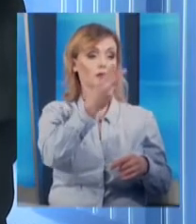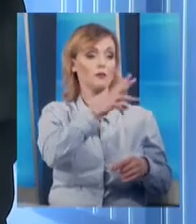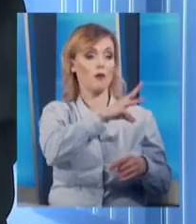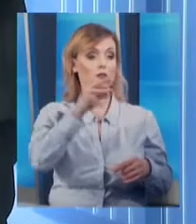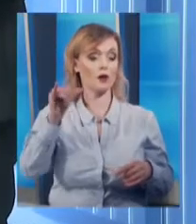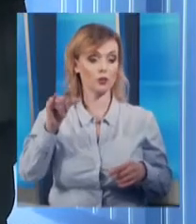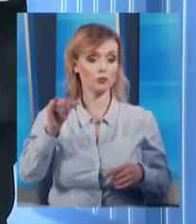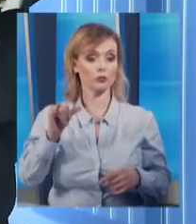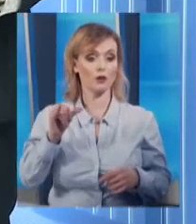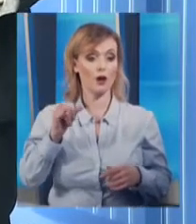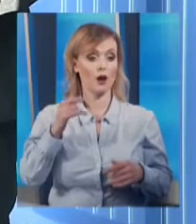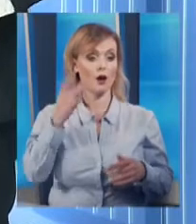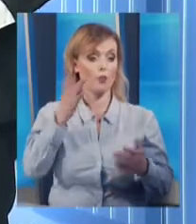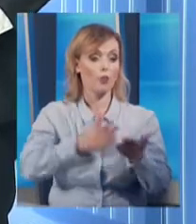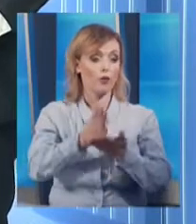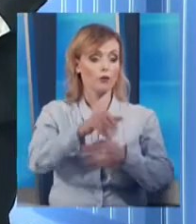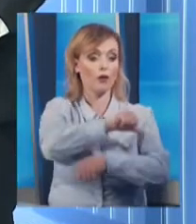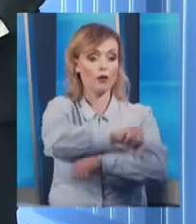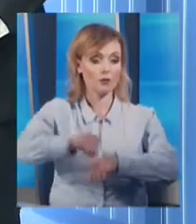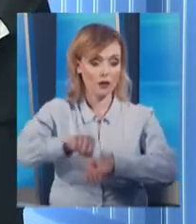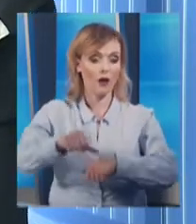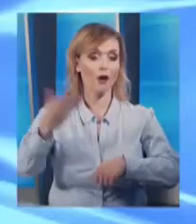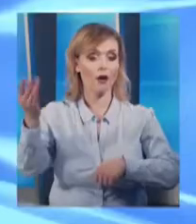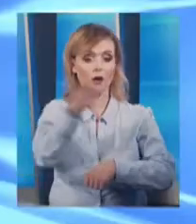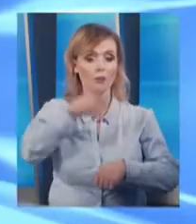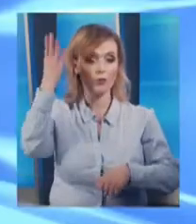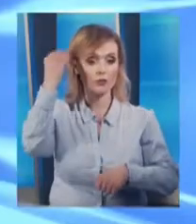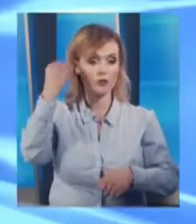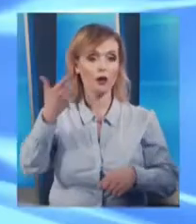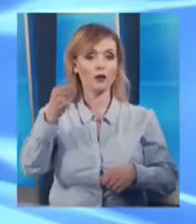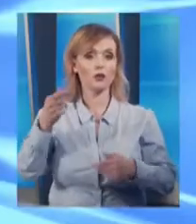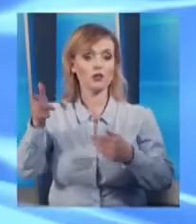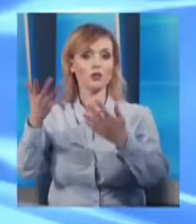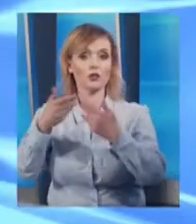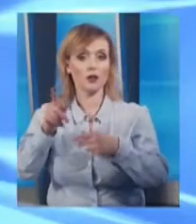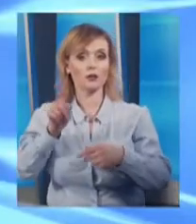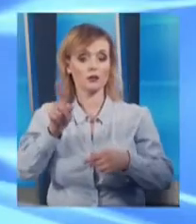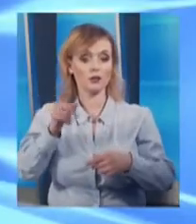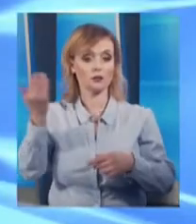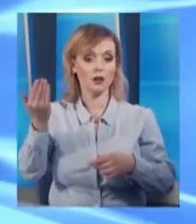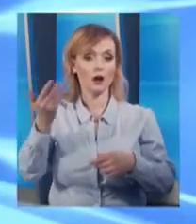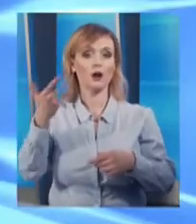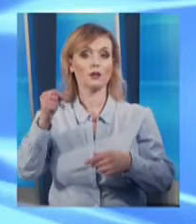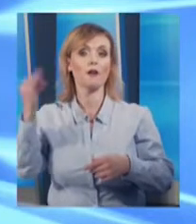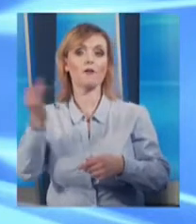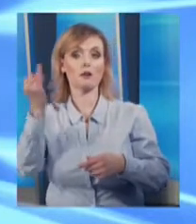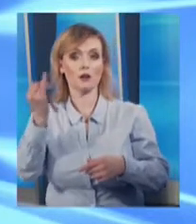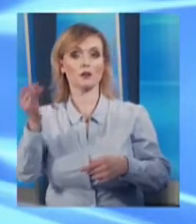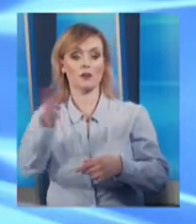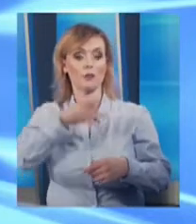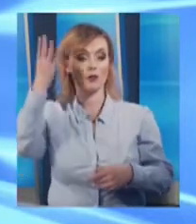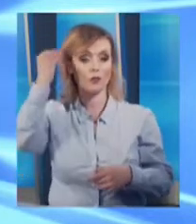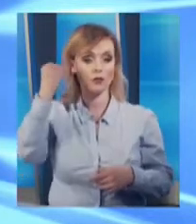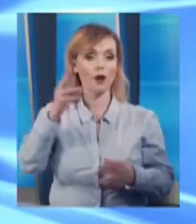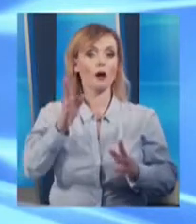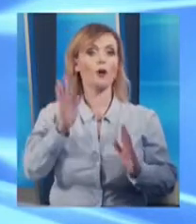Sandu politica externă a Republicii Moldova, unde consideră dumneaei că sunt interesele Republicii Moldova,